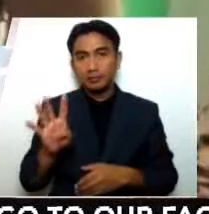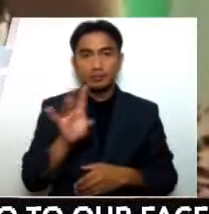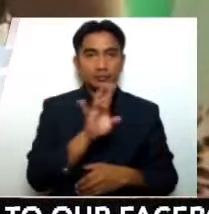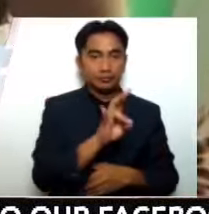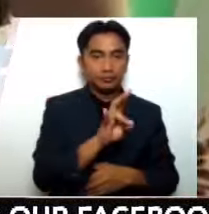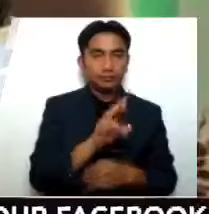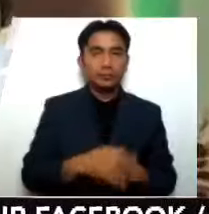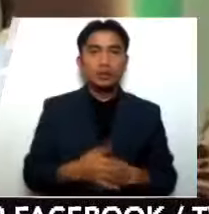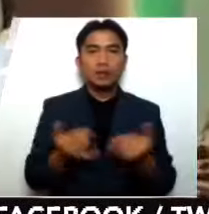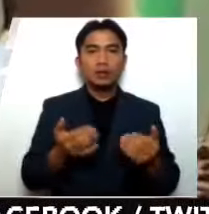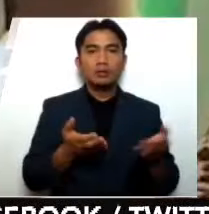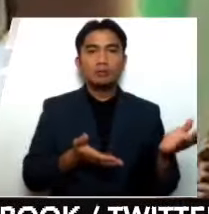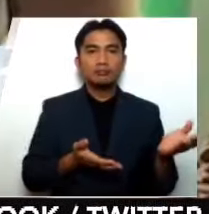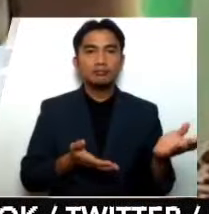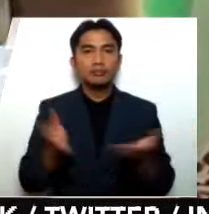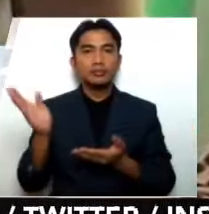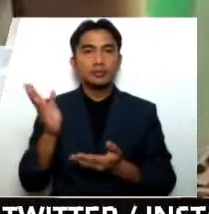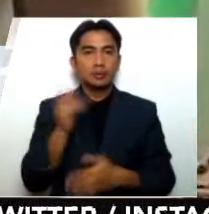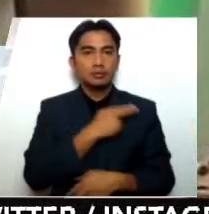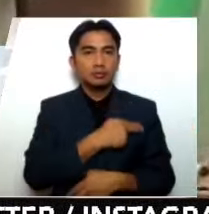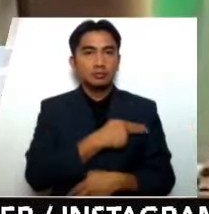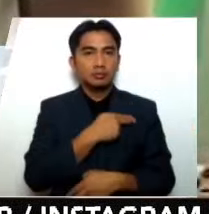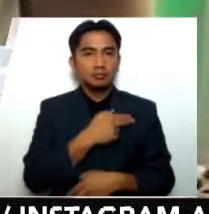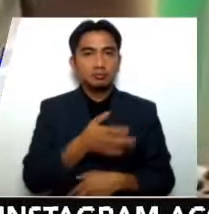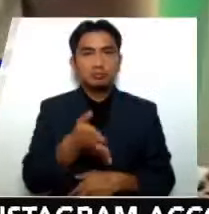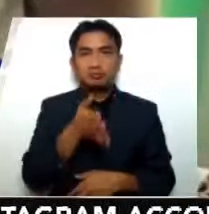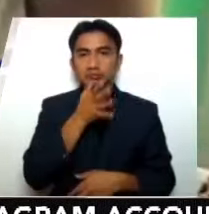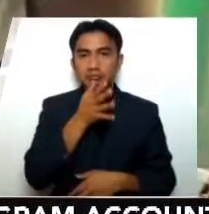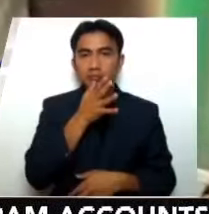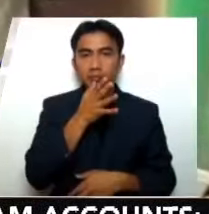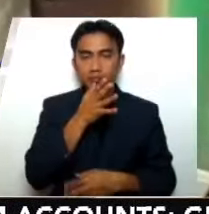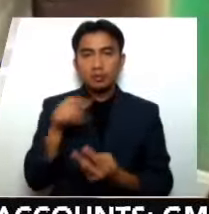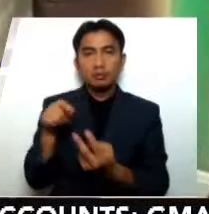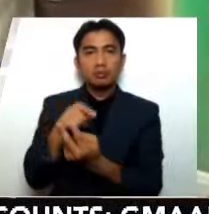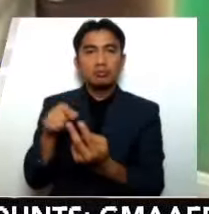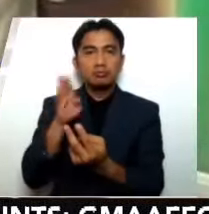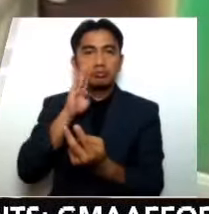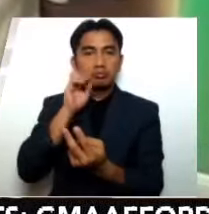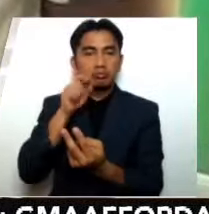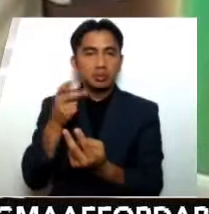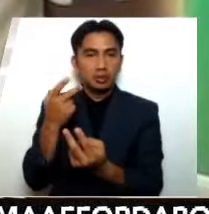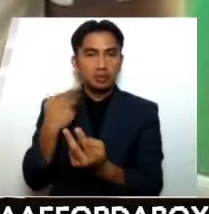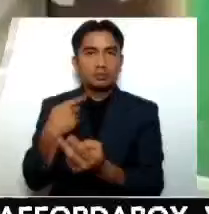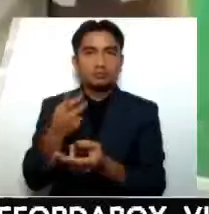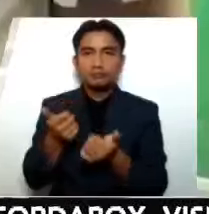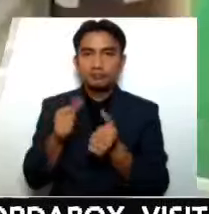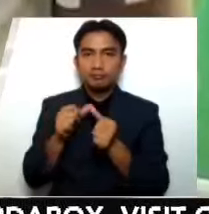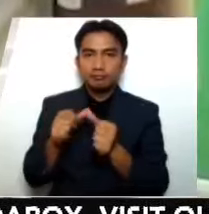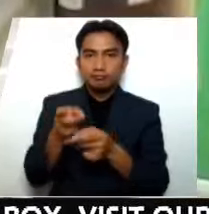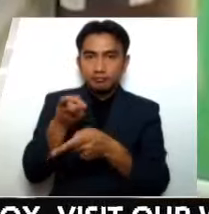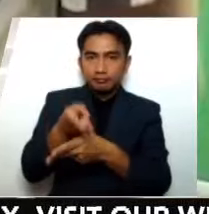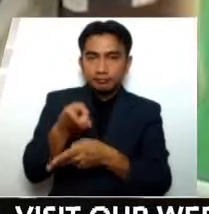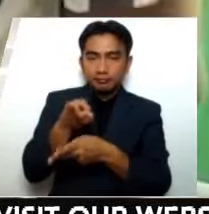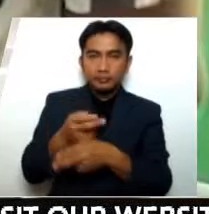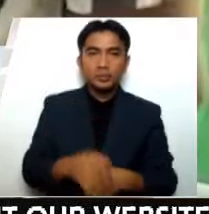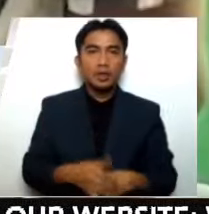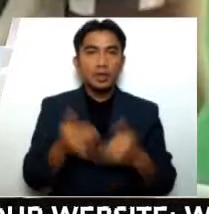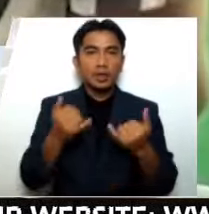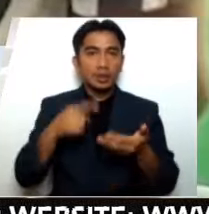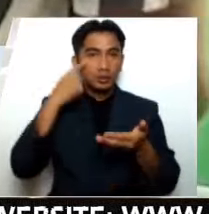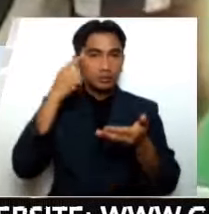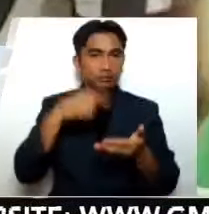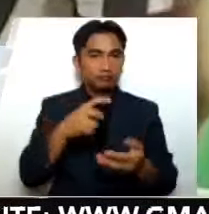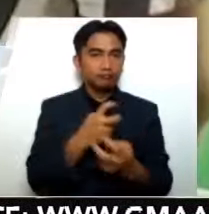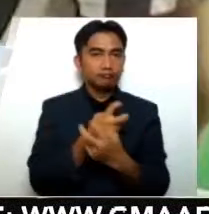kanilang nanay at dalawa pang kapatid na ngayon nagpapagaling. Isa sa ilalim sa toxicology examination